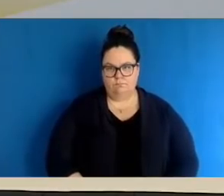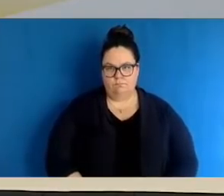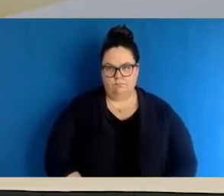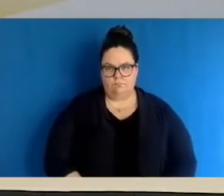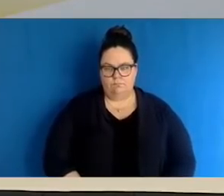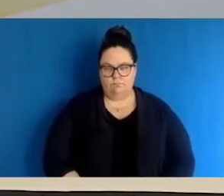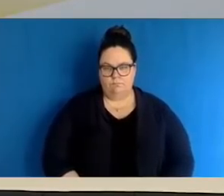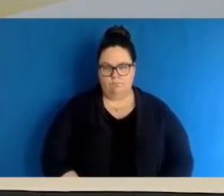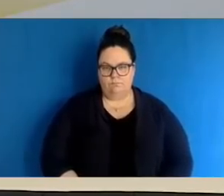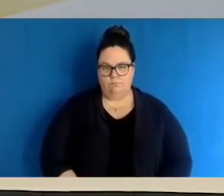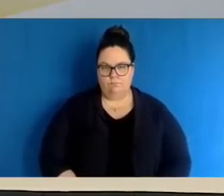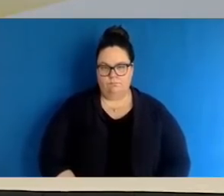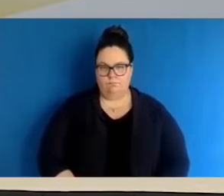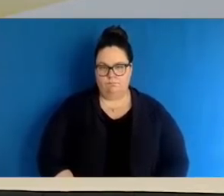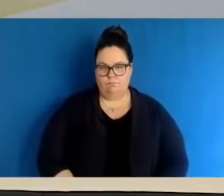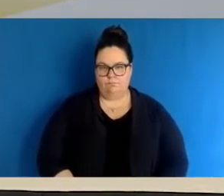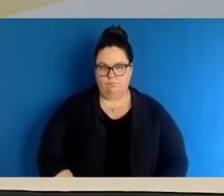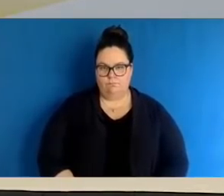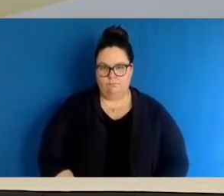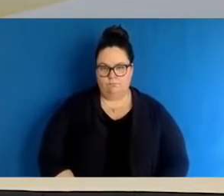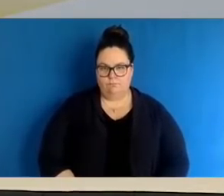en grande